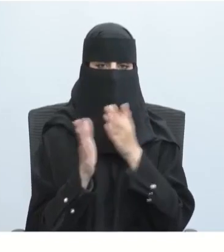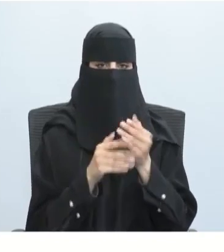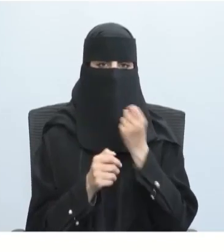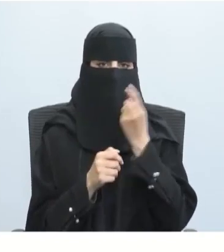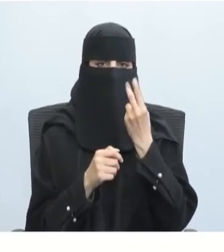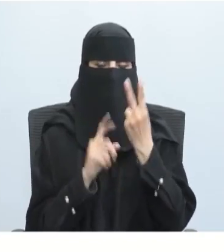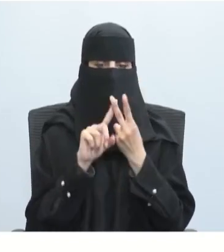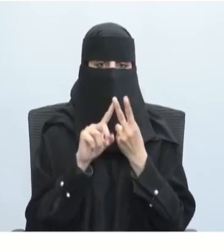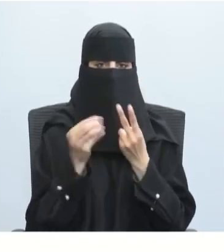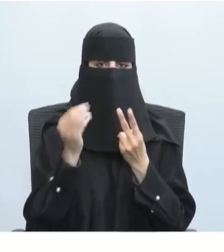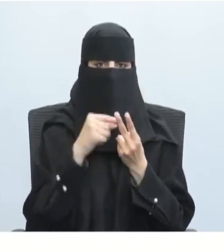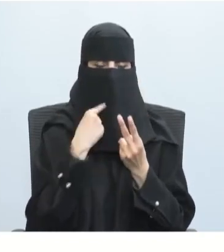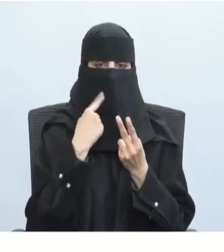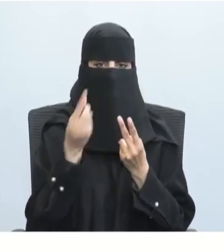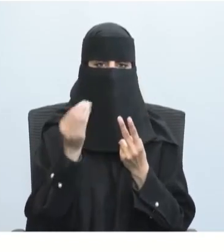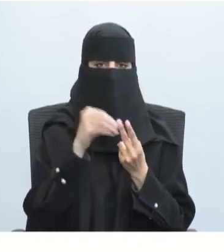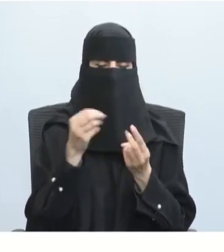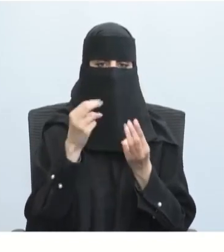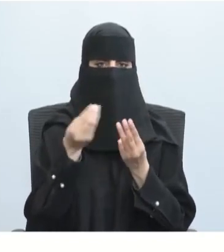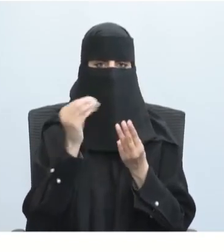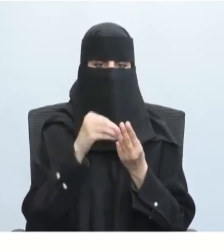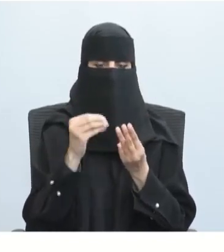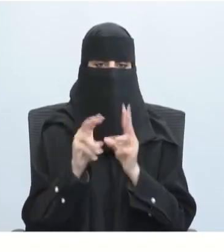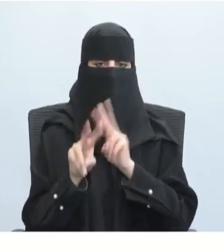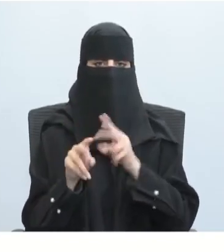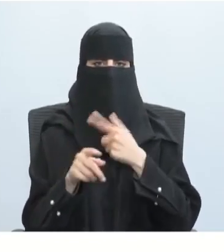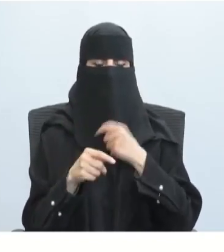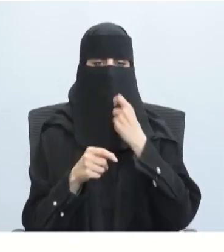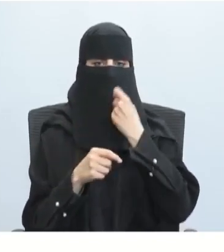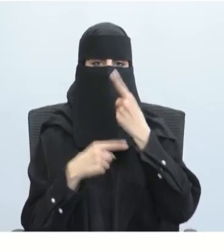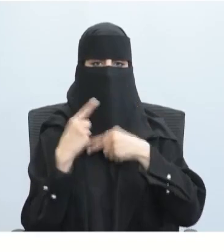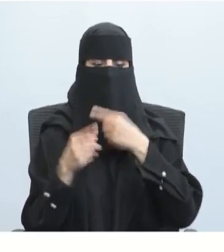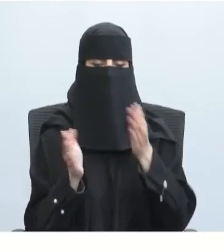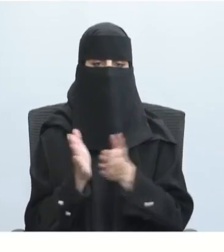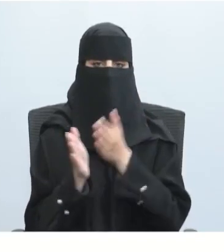الثالثه ايضا قد تكون 100 ريال وهكذا وبالتالي يسمى ايداعات